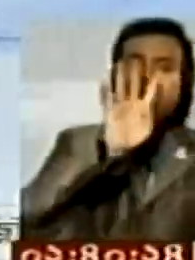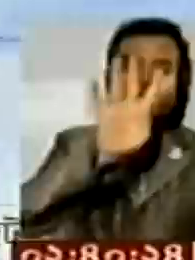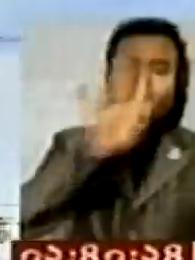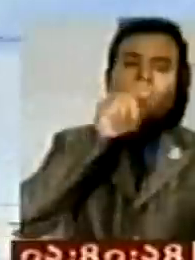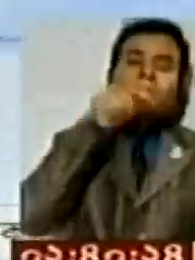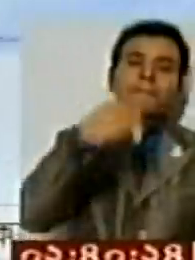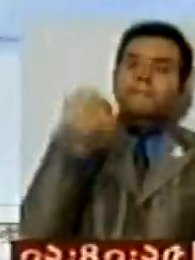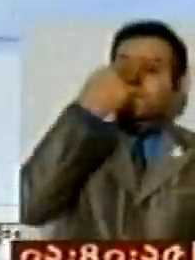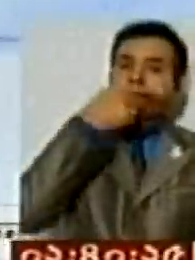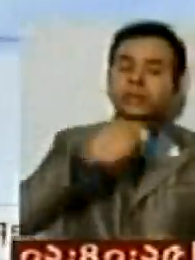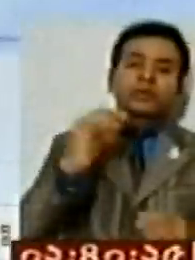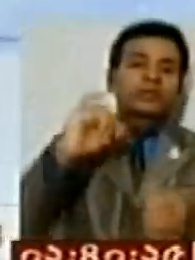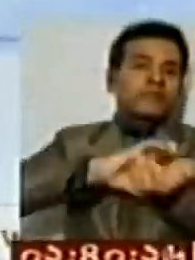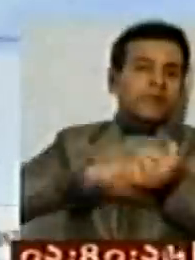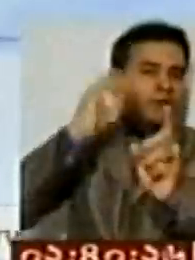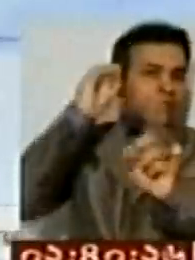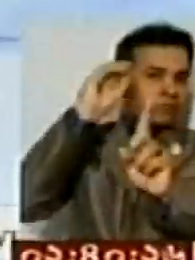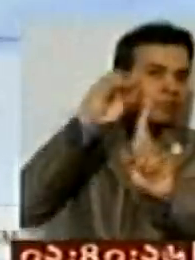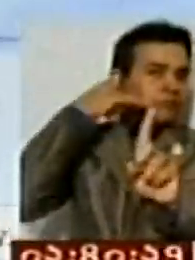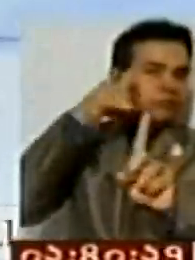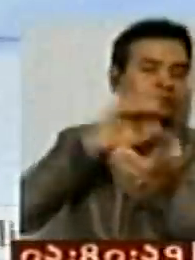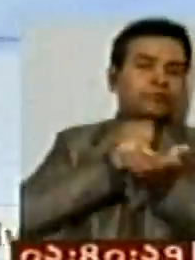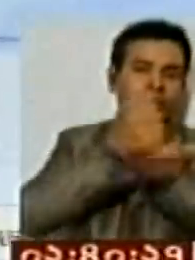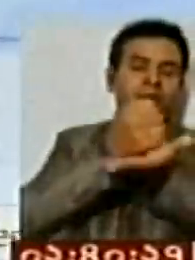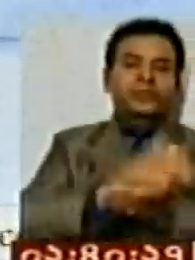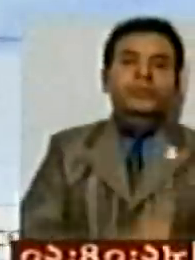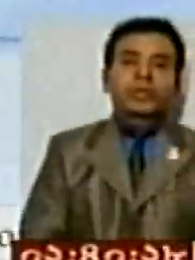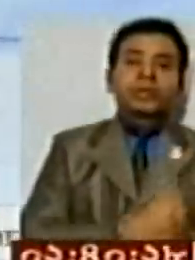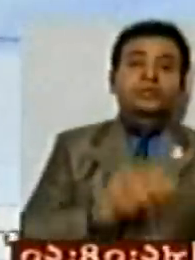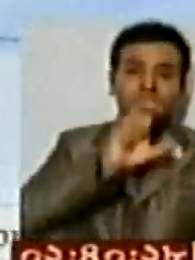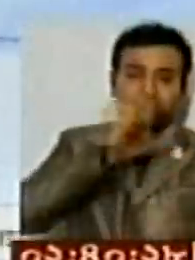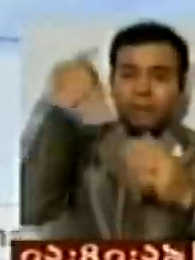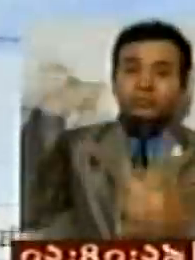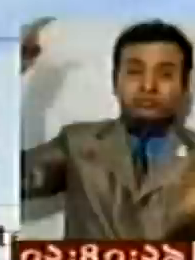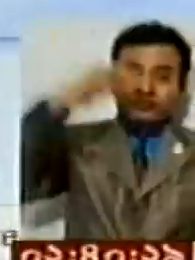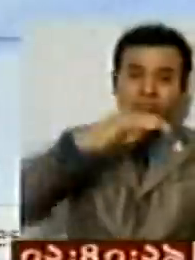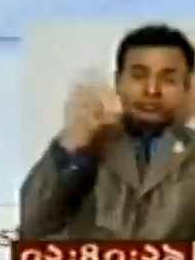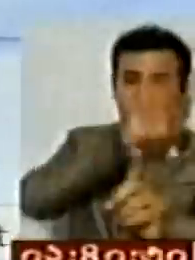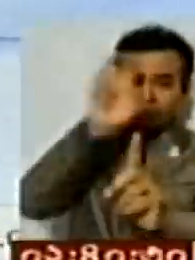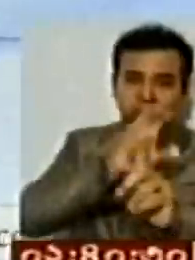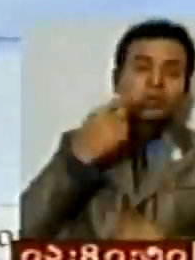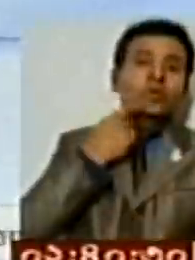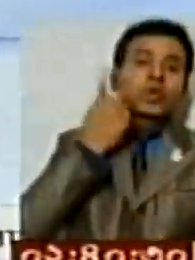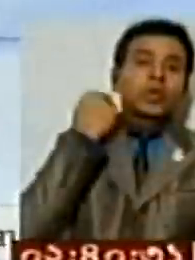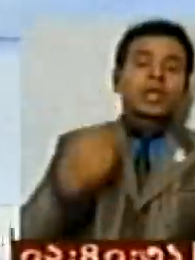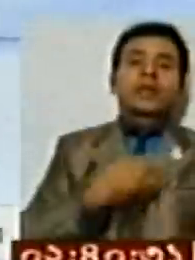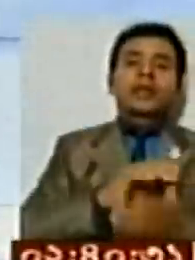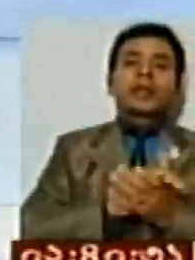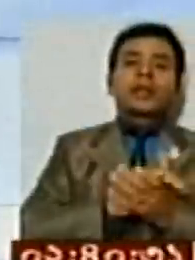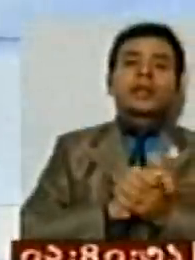আছে। গত 24 ঘন্টায় বিমানবন্দর, স্থলবন্দর এবং সমুদ্র বন্দরে স্ক্রিনিং করা হয়েছে